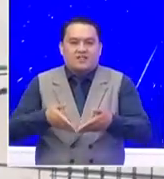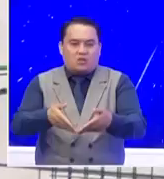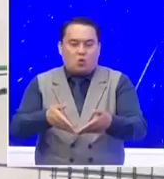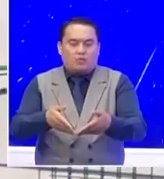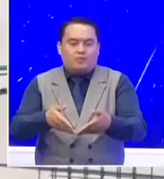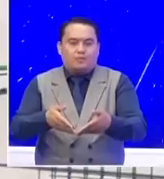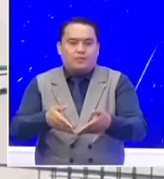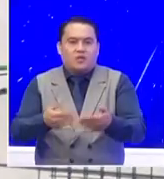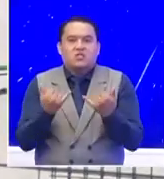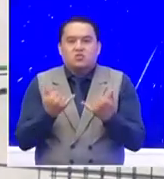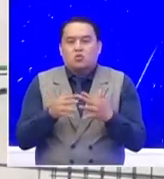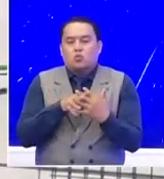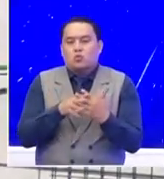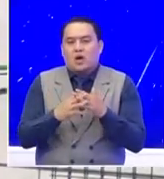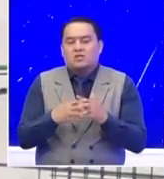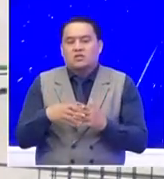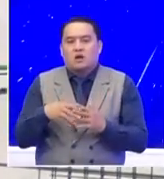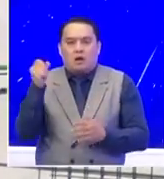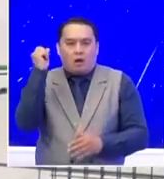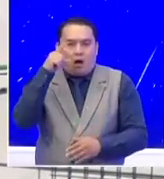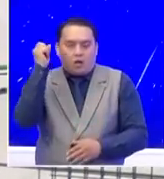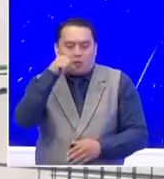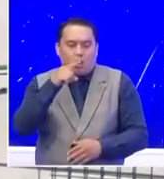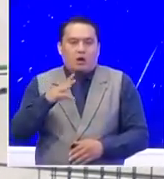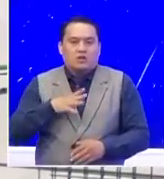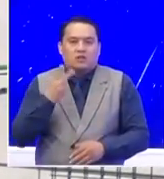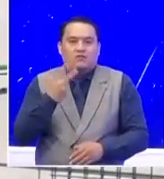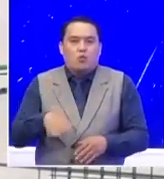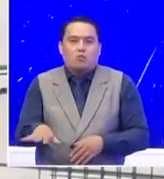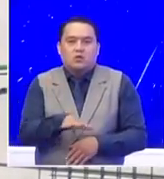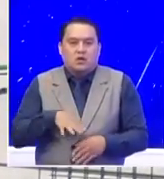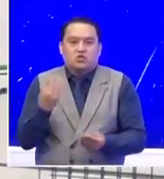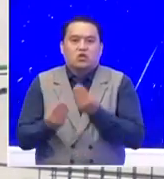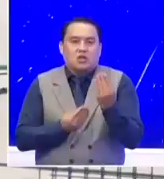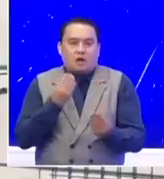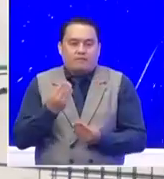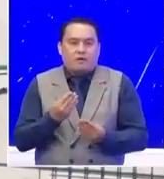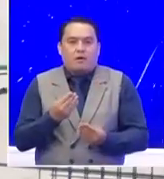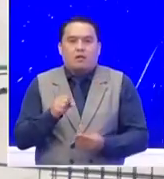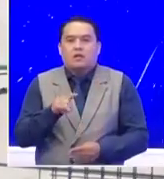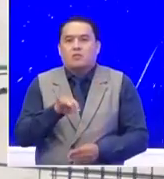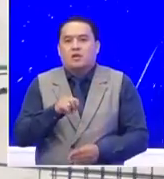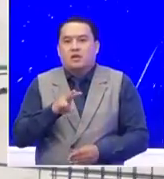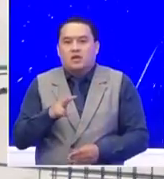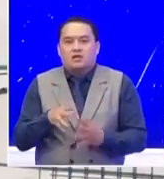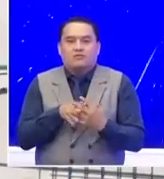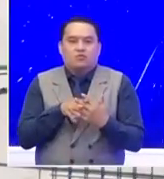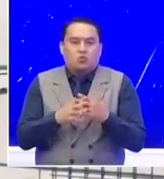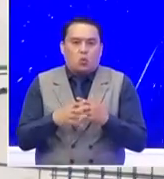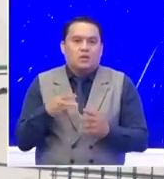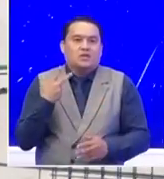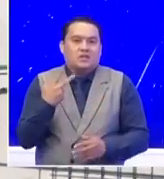нас обустройство детских двух дворовых площадок. Алдыбергенский сельский округ предусмотрено